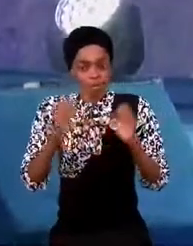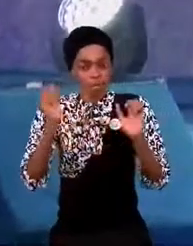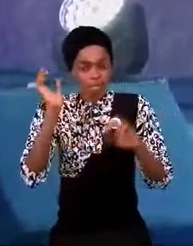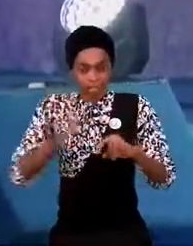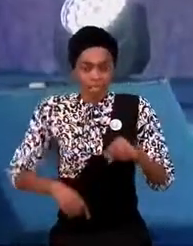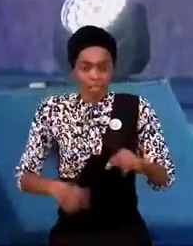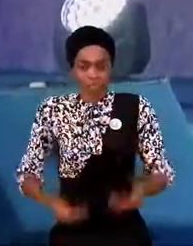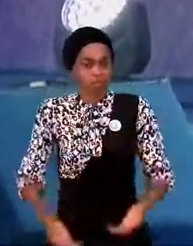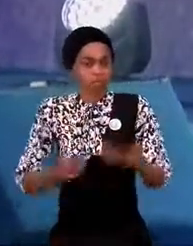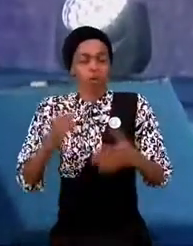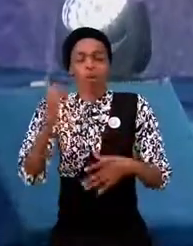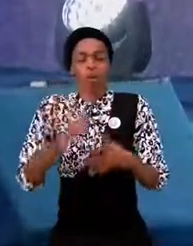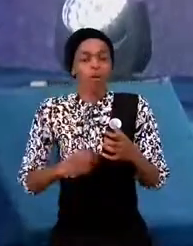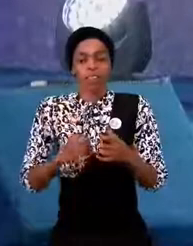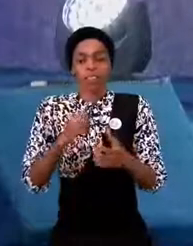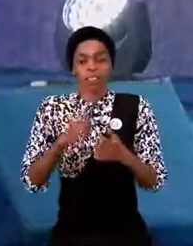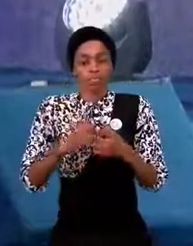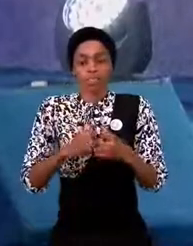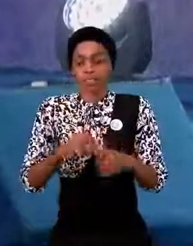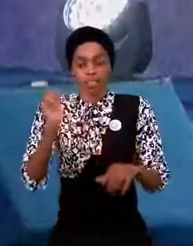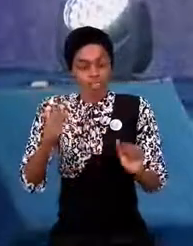pas enlever. Ici,